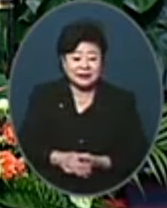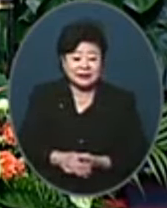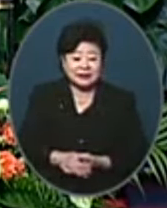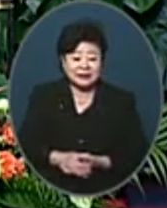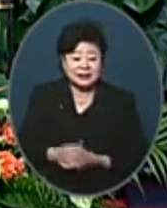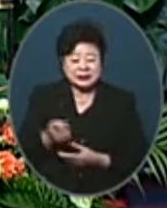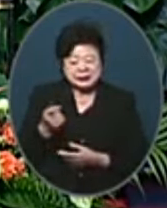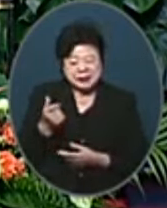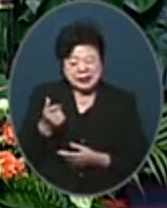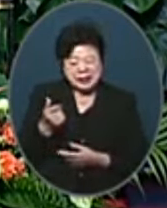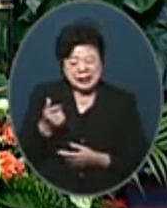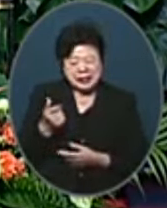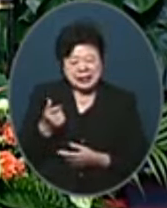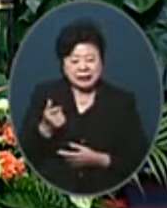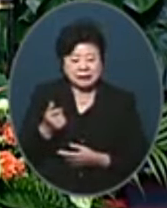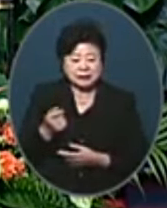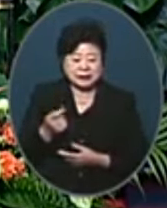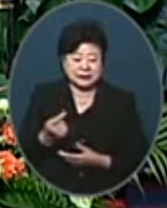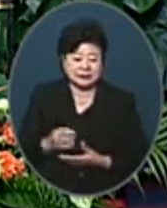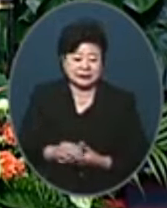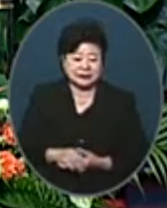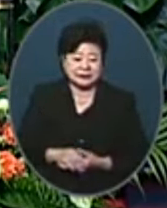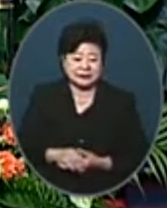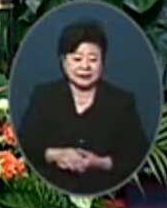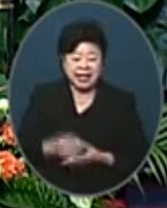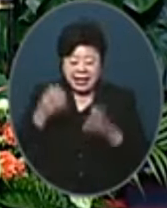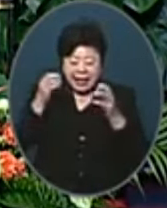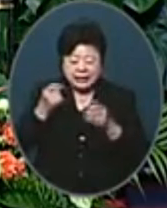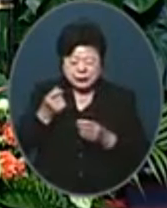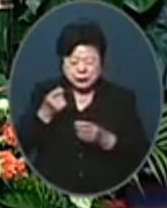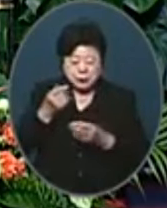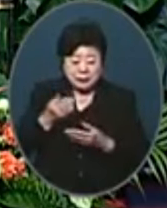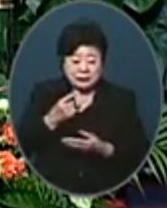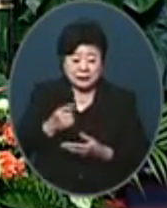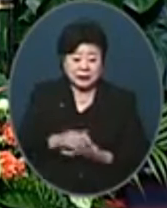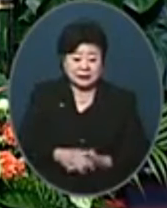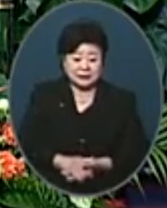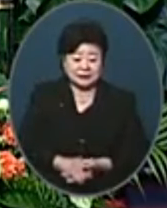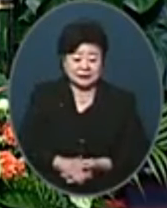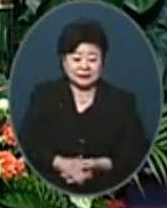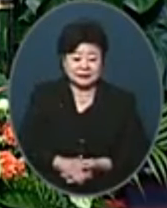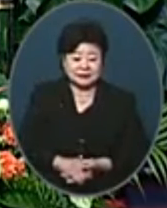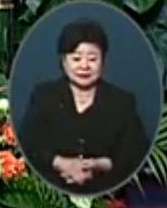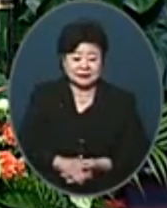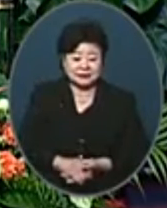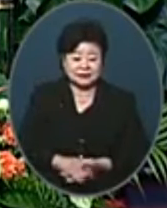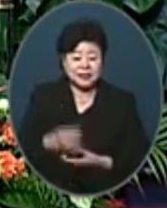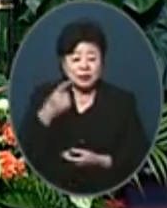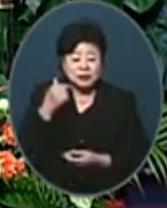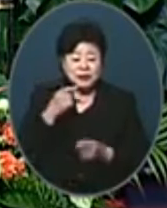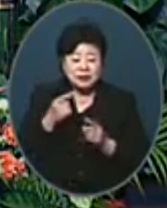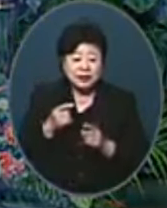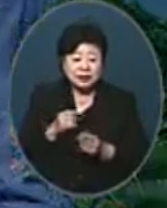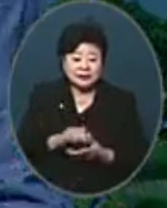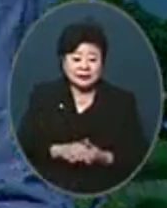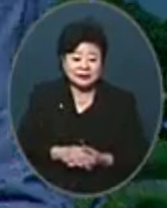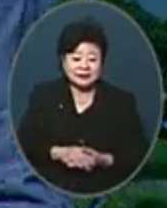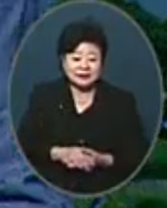안 됩니다. 몇 전밖에 안 받습니다. 그러니까는